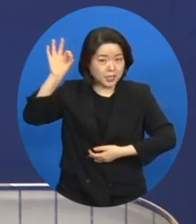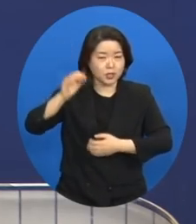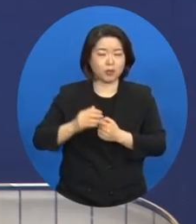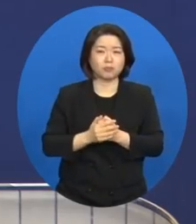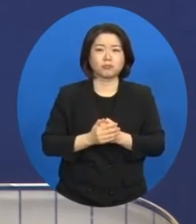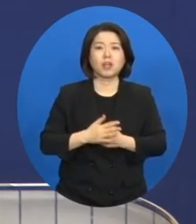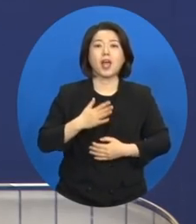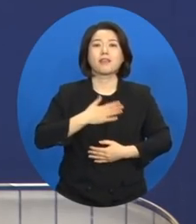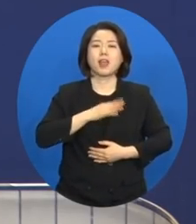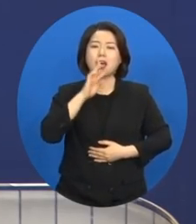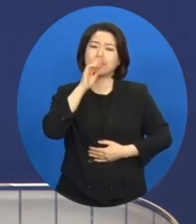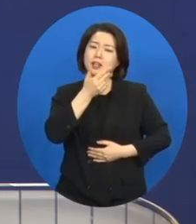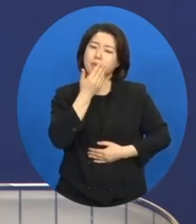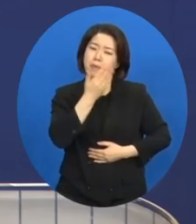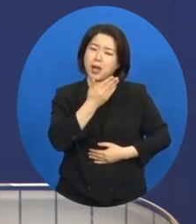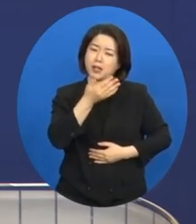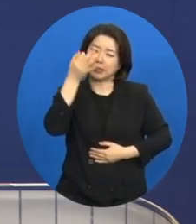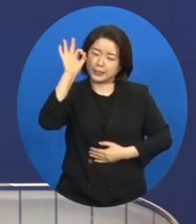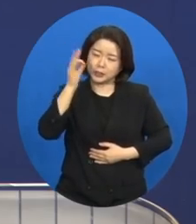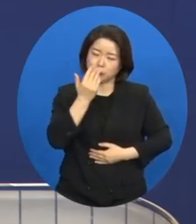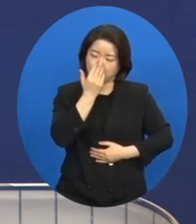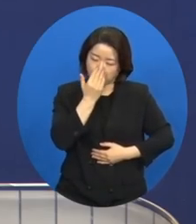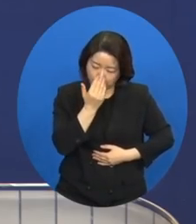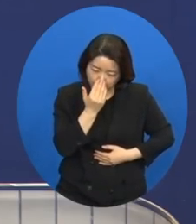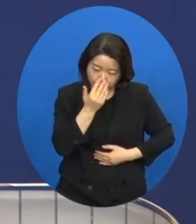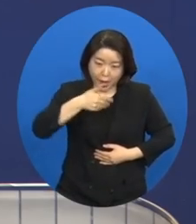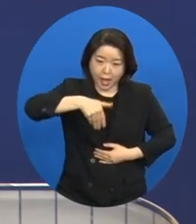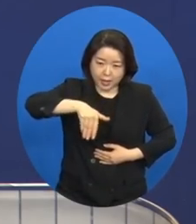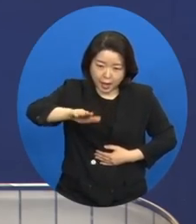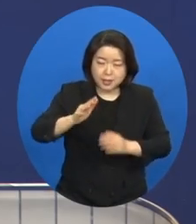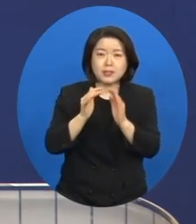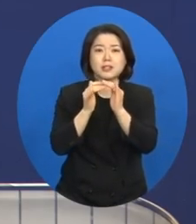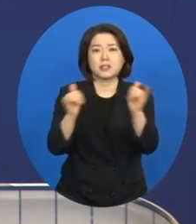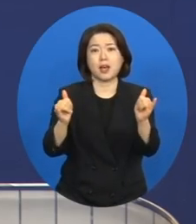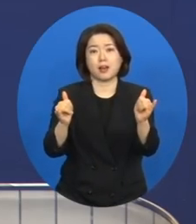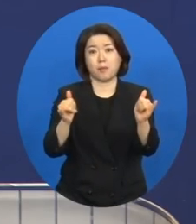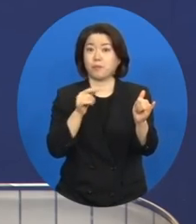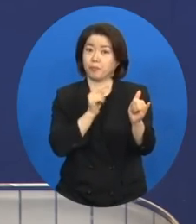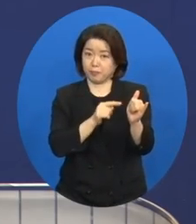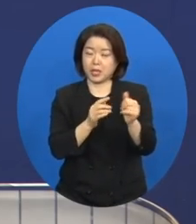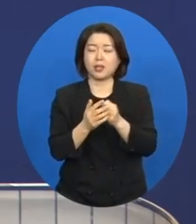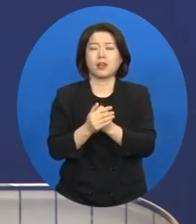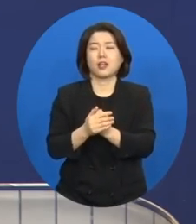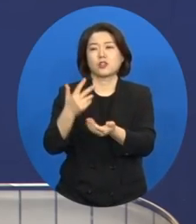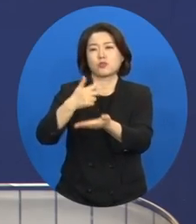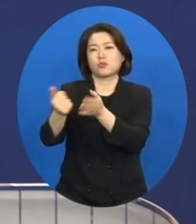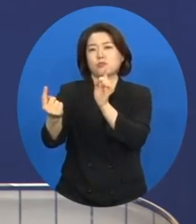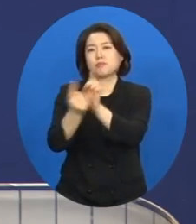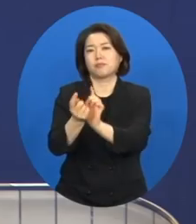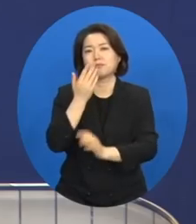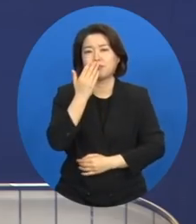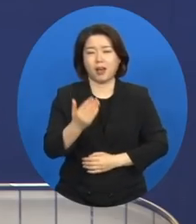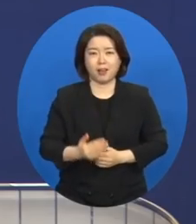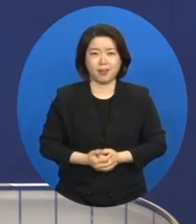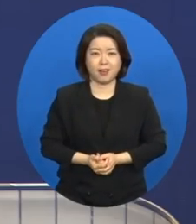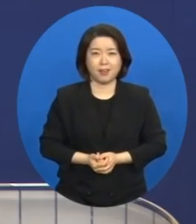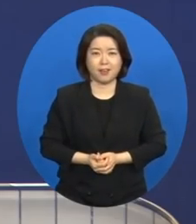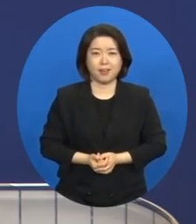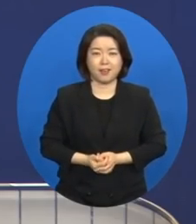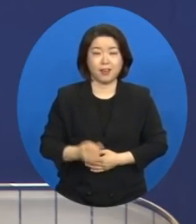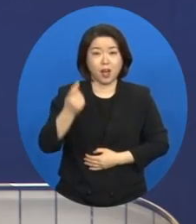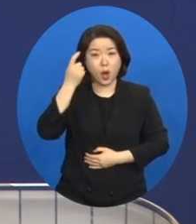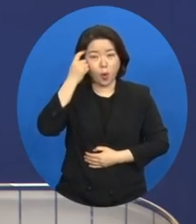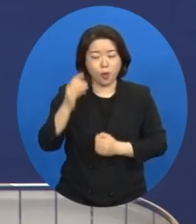수도 있다라고 인정하고 겸손히 나아가는 그 사람이 주님을 만나는 겁니다. 왜냐하면 이